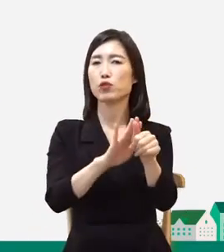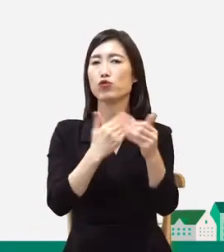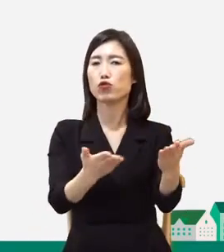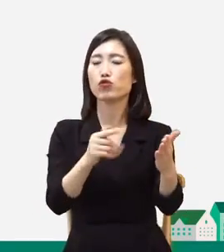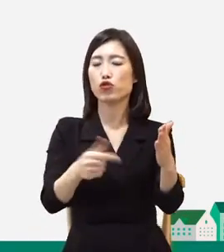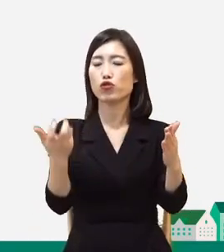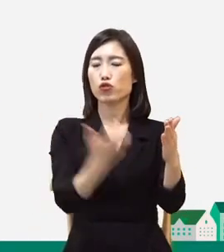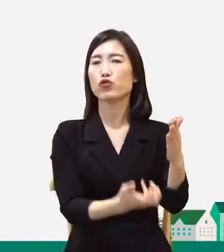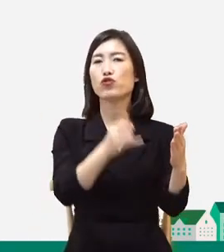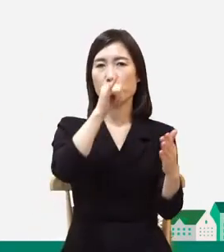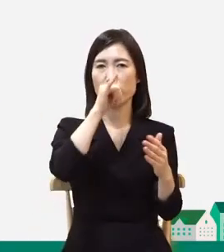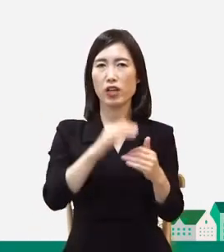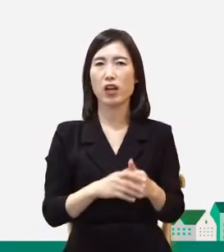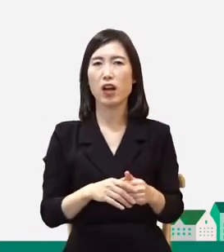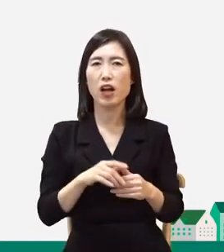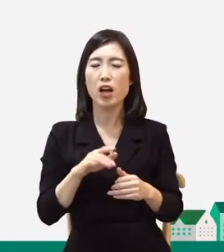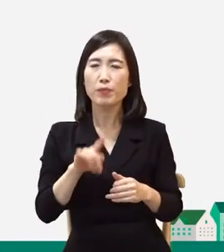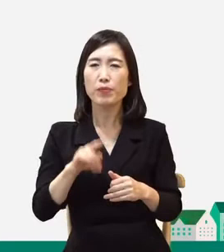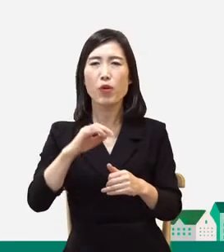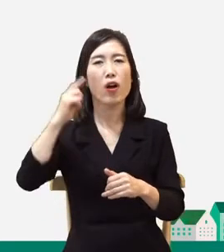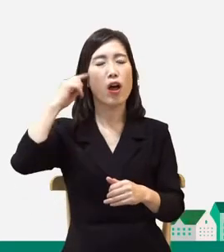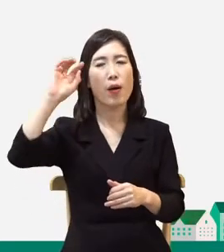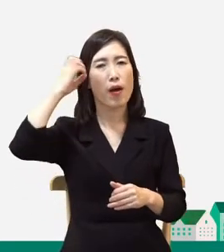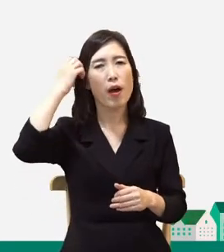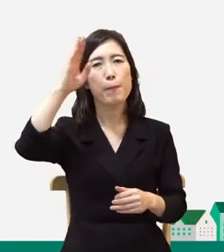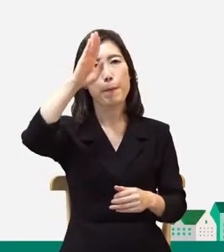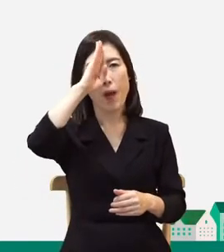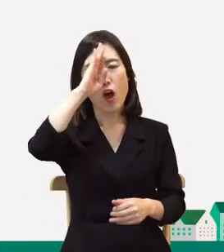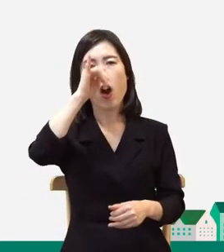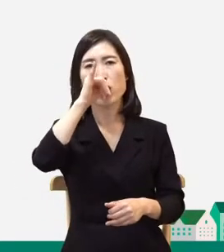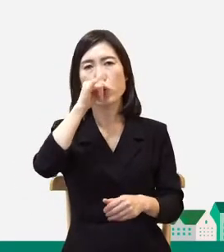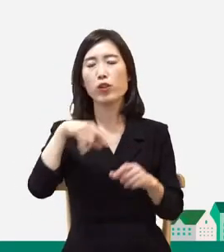대상임에도 불구하고 제도의 사각지대에 놓여 있는 노숙인에게